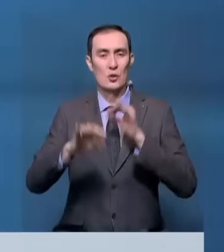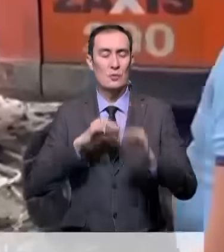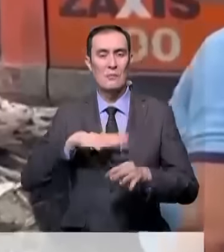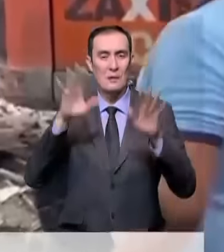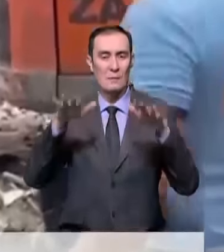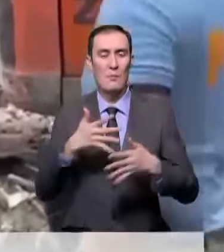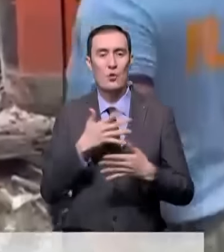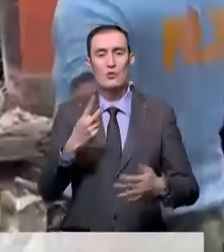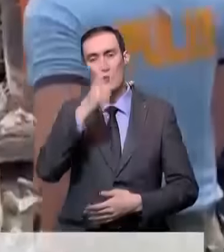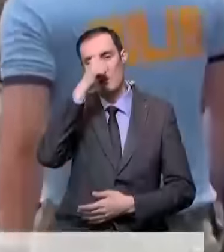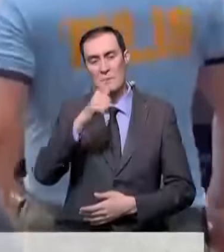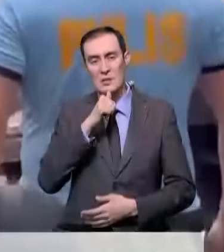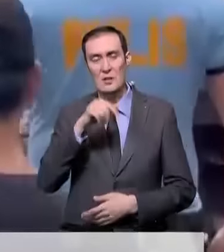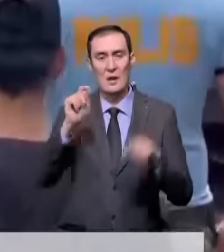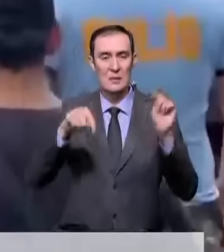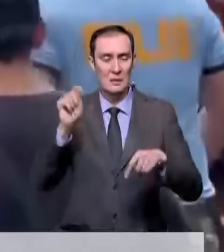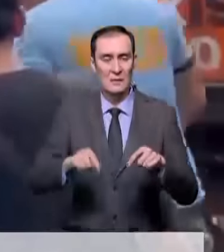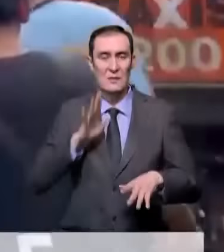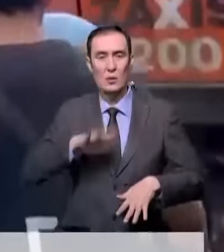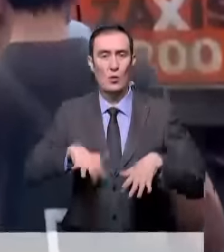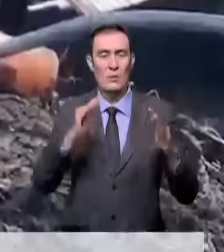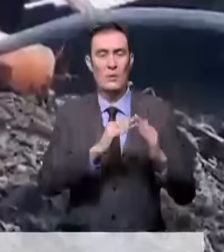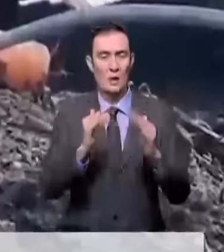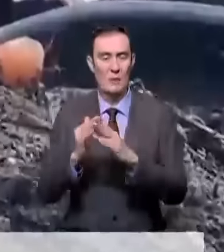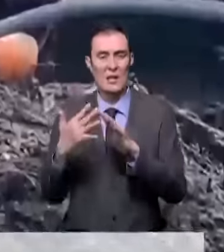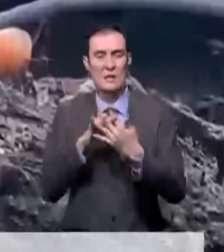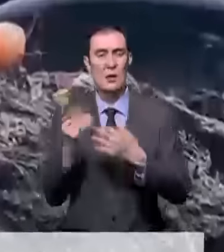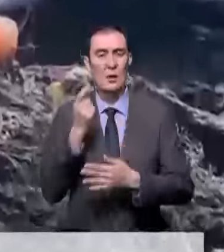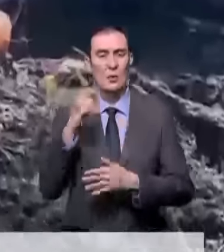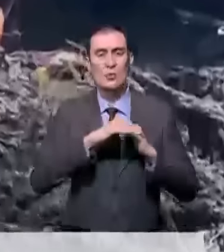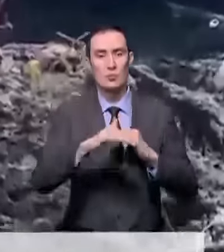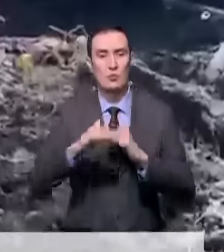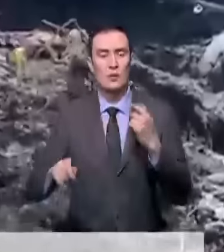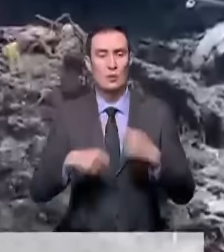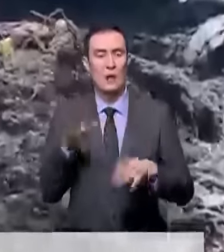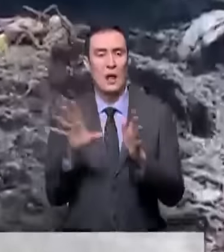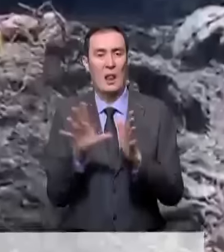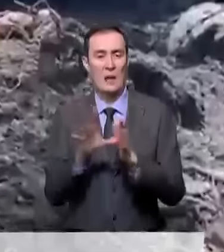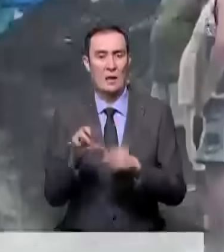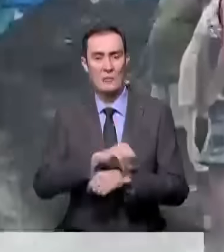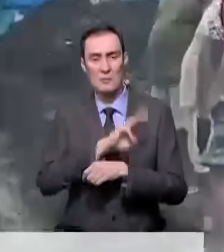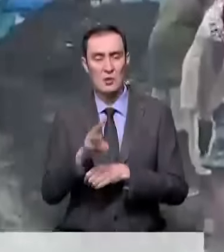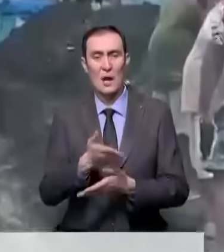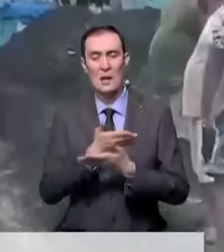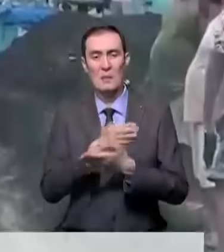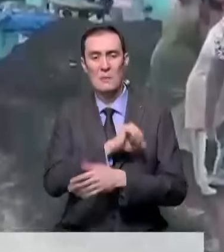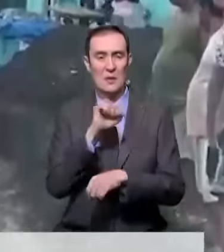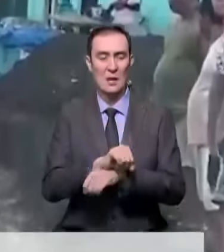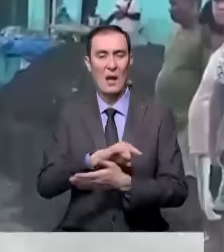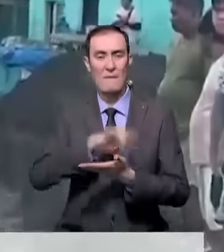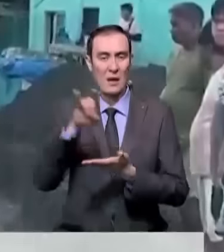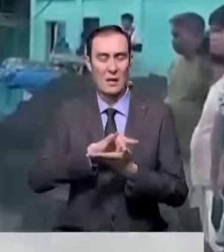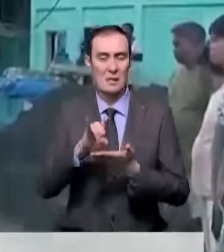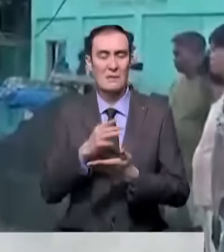выпало больше двухмесячной нормы осадков. Затоплены дома и сельхозугодья. Нарушено электроснабжение, отменены авиарейсы,